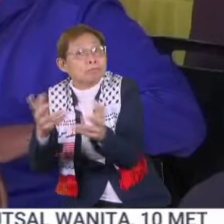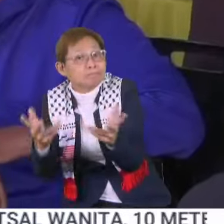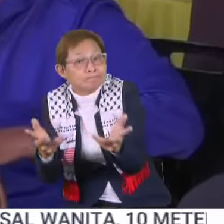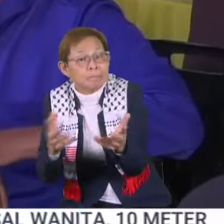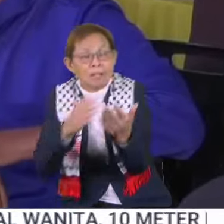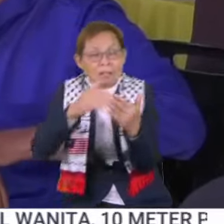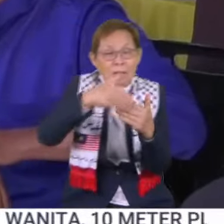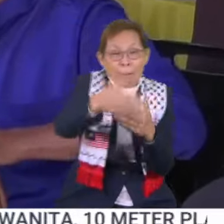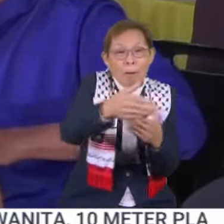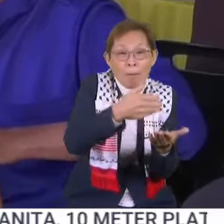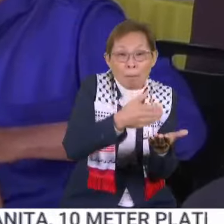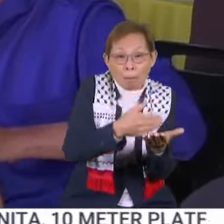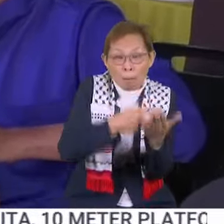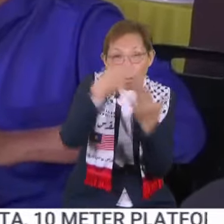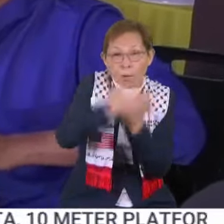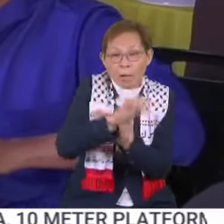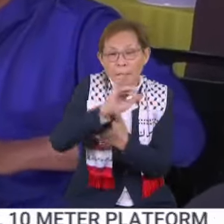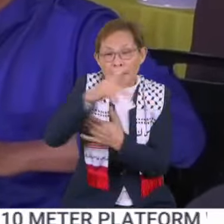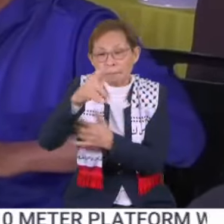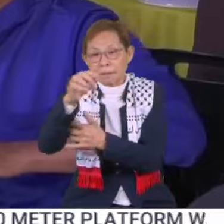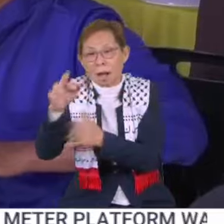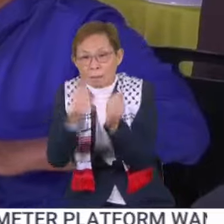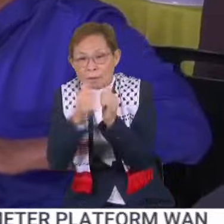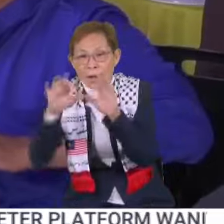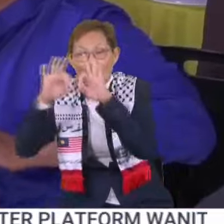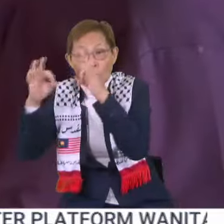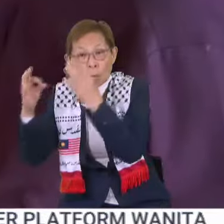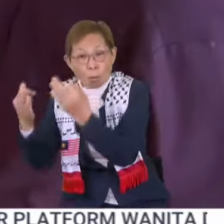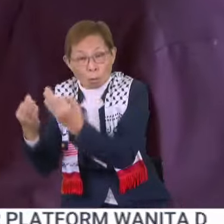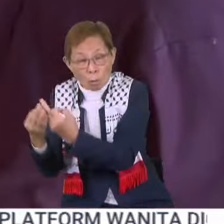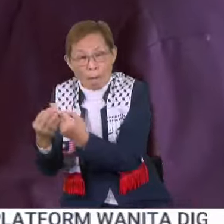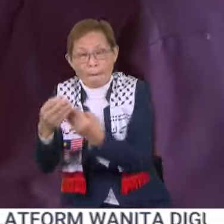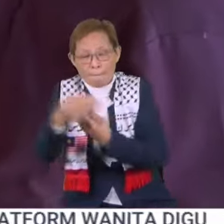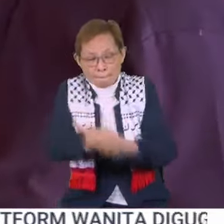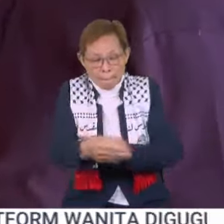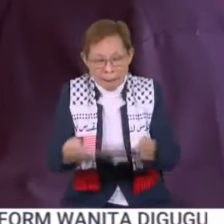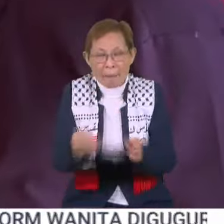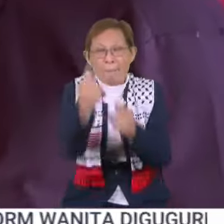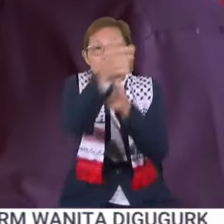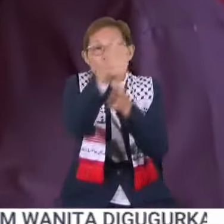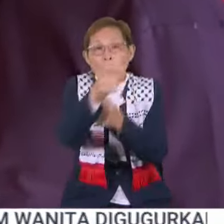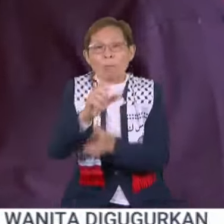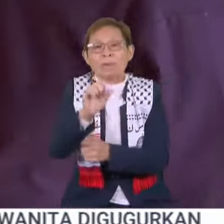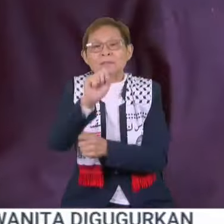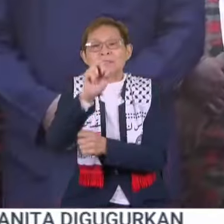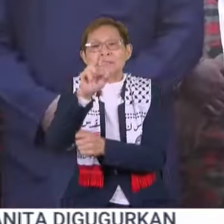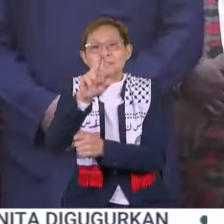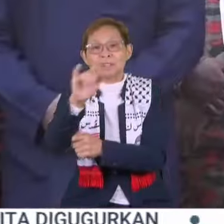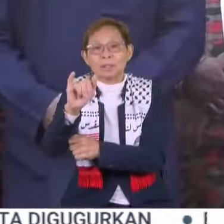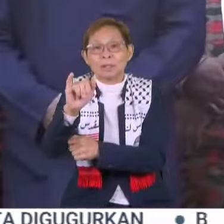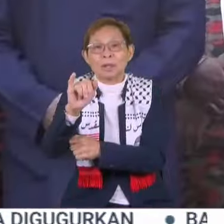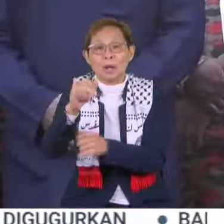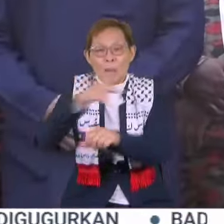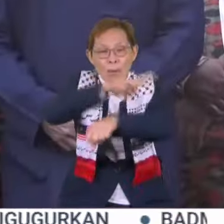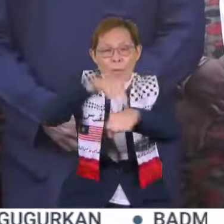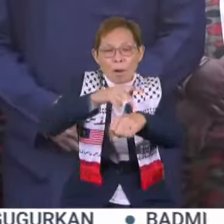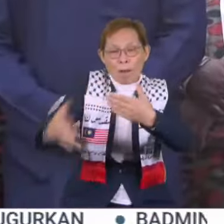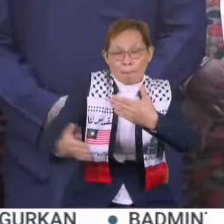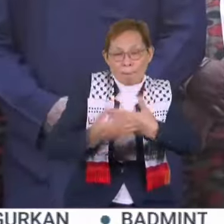selepas program iftar rakyat bersama warga penyelamat Wira Merah di Balai Bomba Seri Pulau, Balik Pulau.